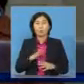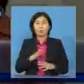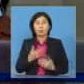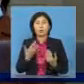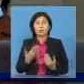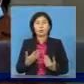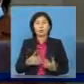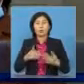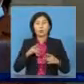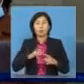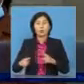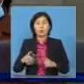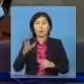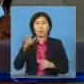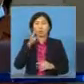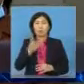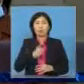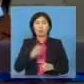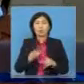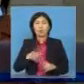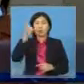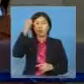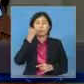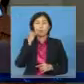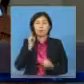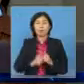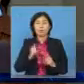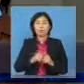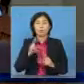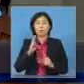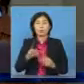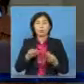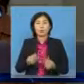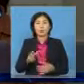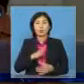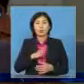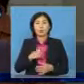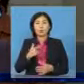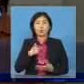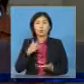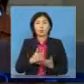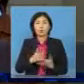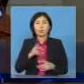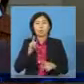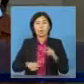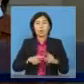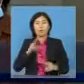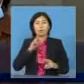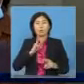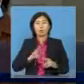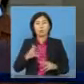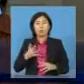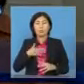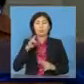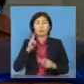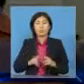в кратчайшие сроки. Хочется за это поблагодарить каждого, кто внес свою лепту. Я являюсь родной сестрой покойной